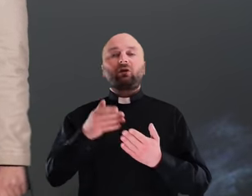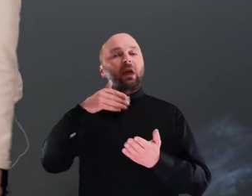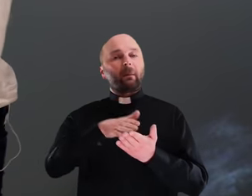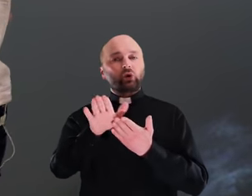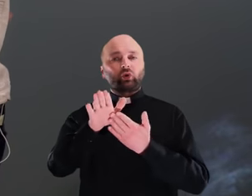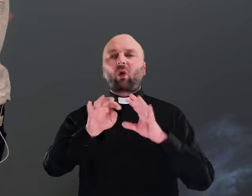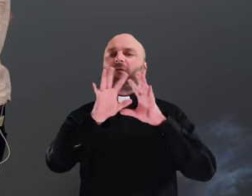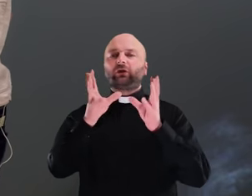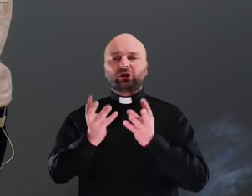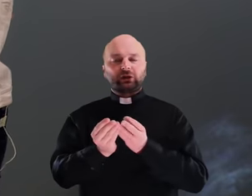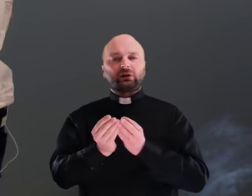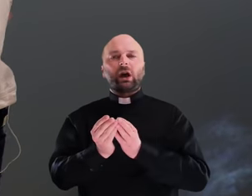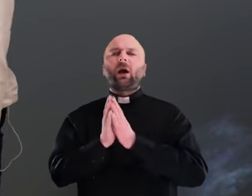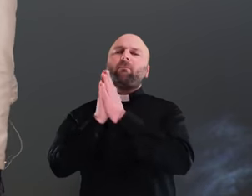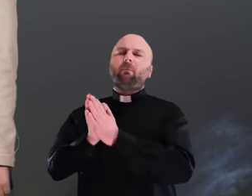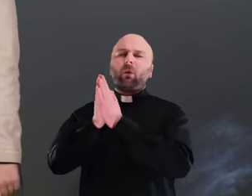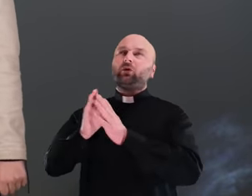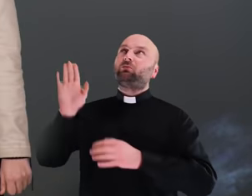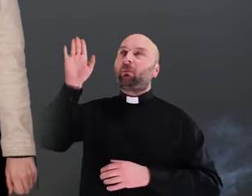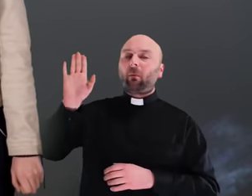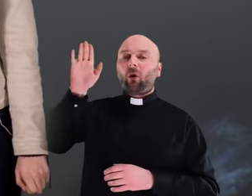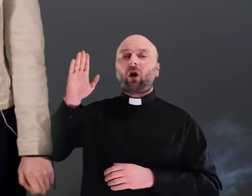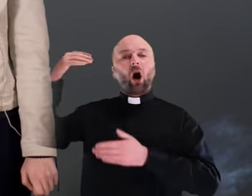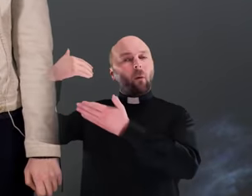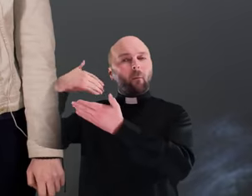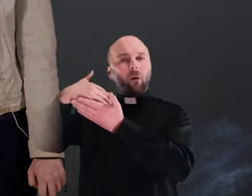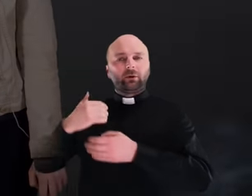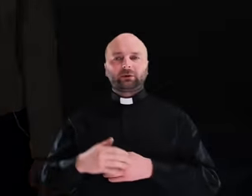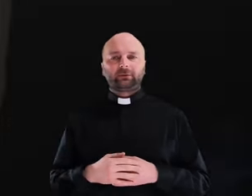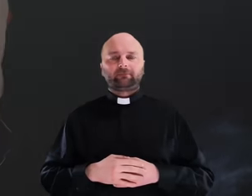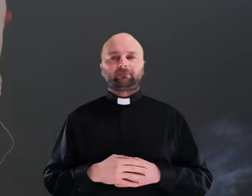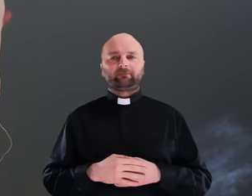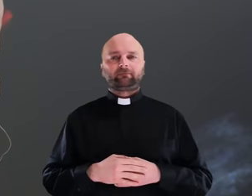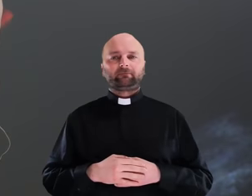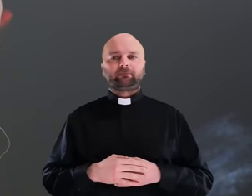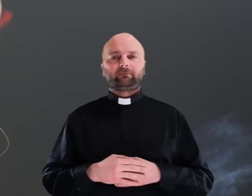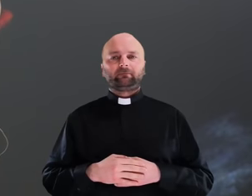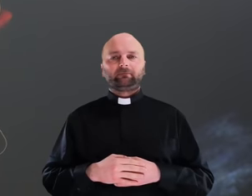początku wszyscy poprośmy Pana Boga o pomoc.